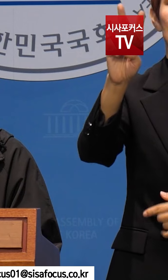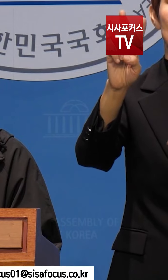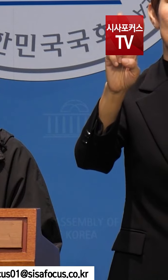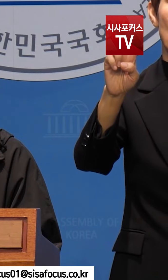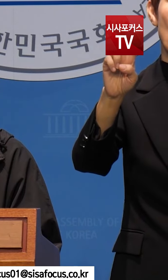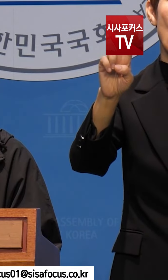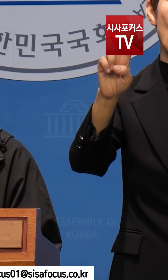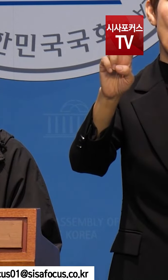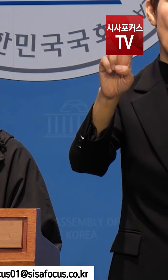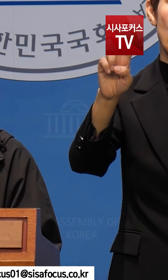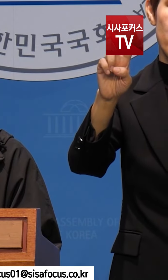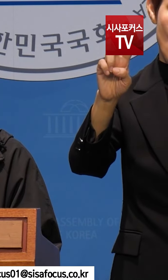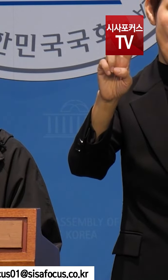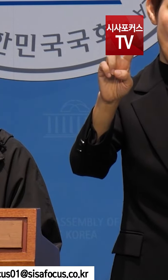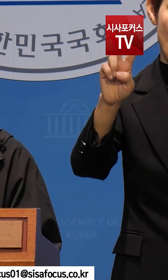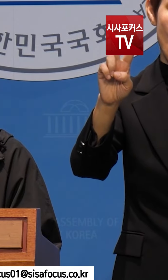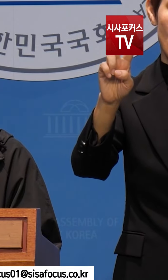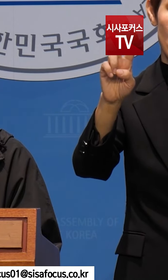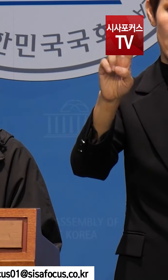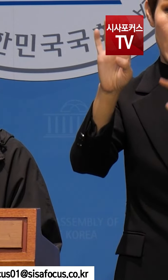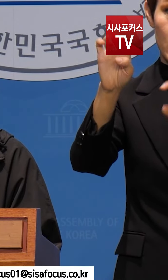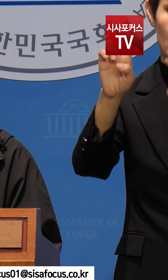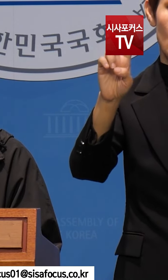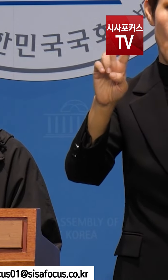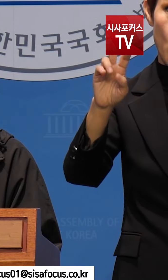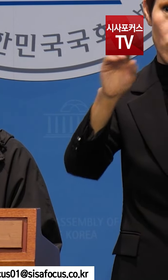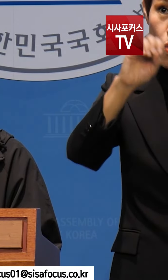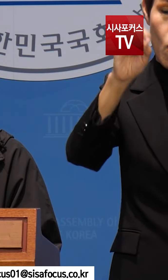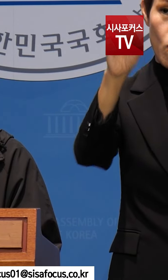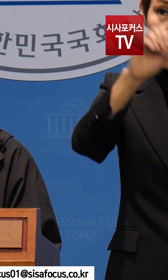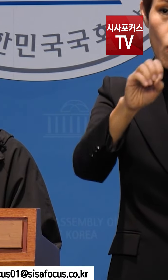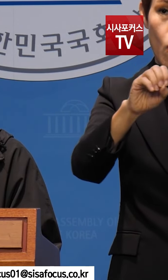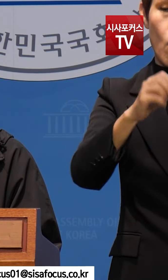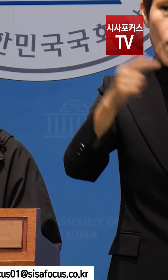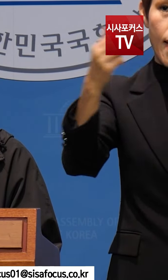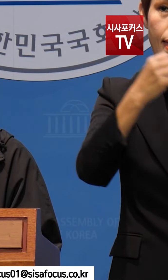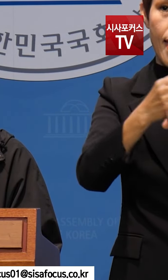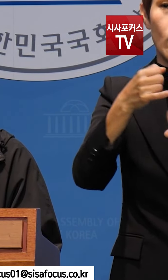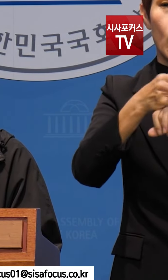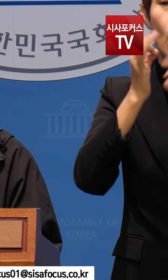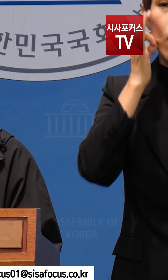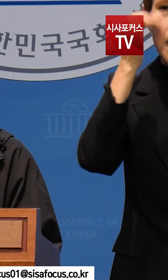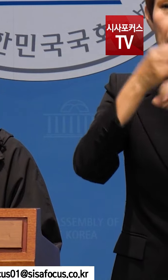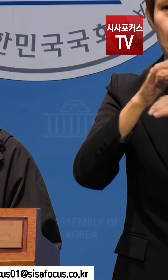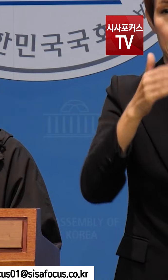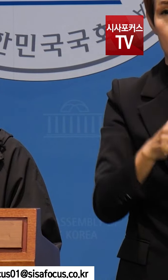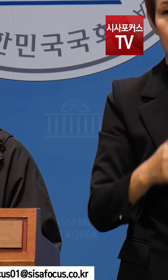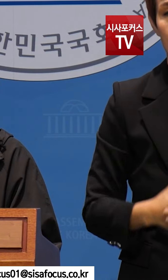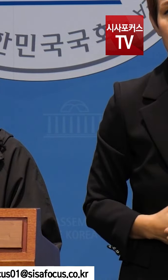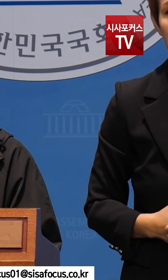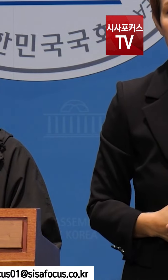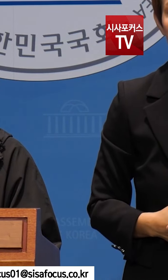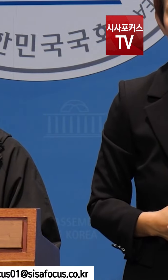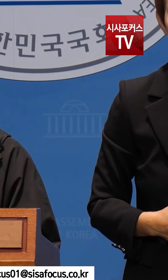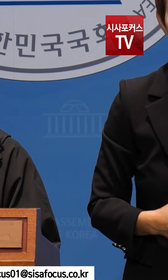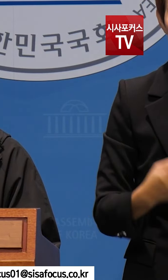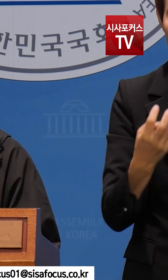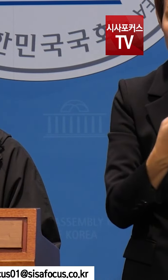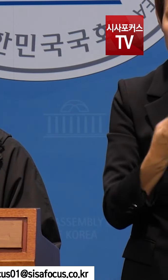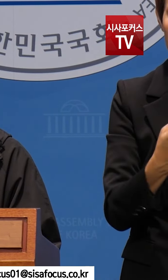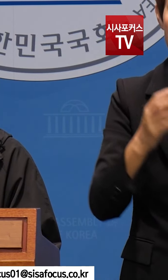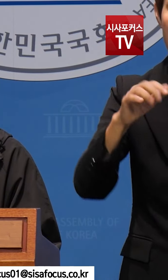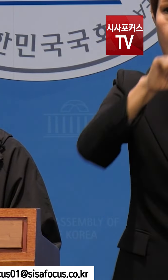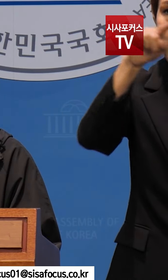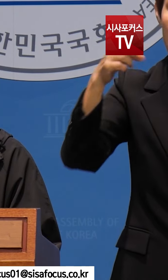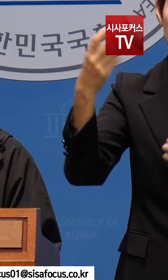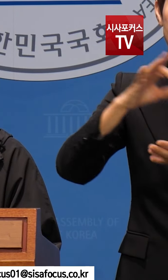높였고 45% 아지 확대하도록 노력한다는 내용을 포함시켰습니다 주요 수단으로 국가별